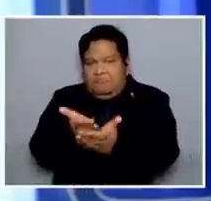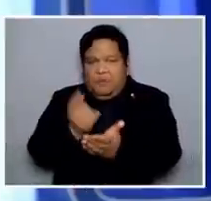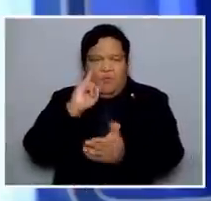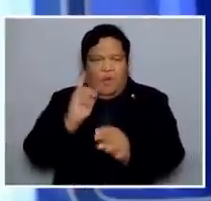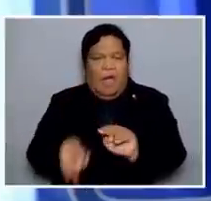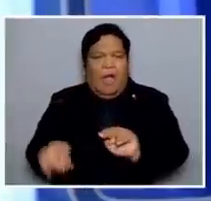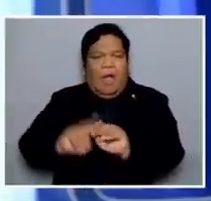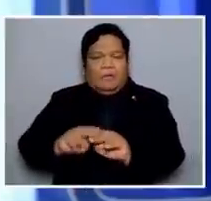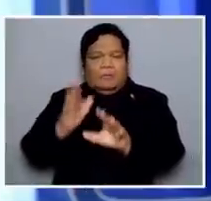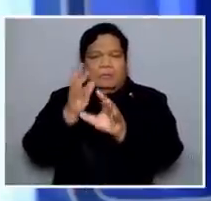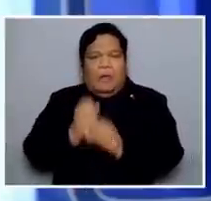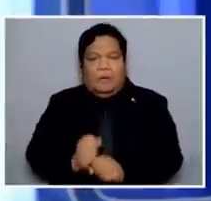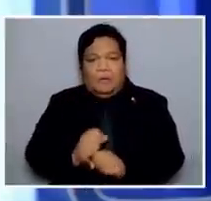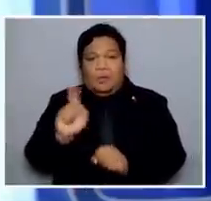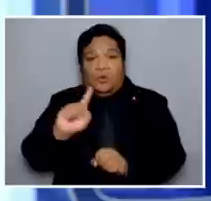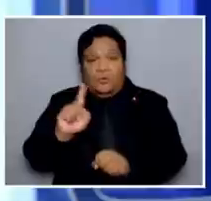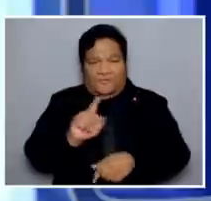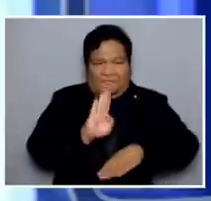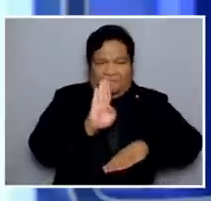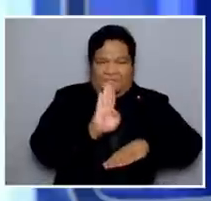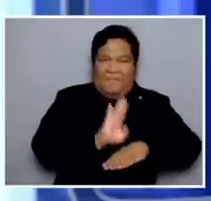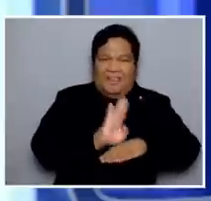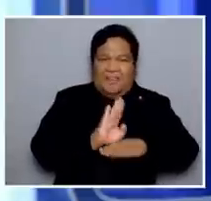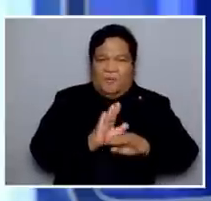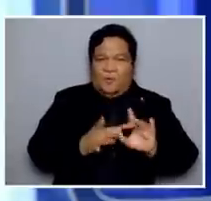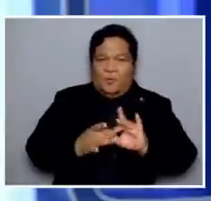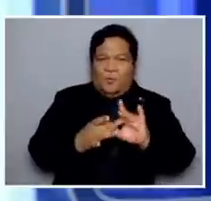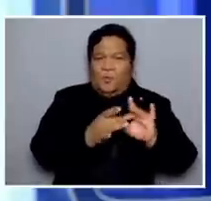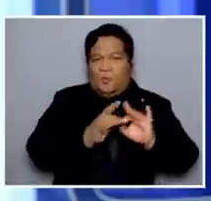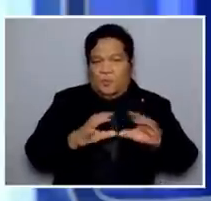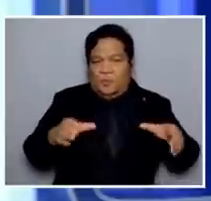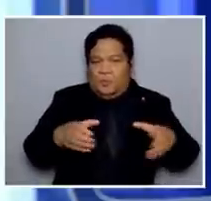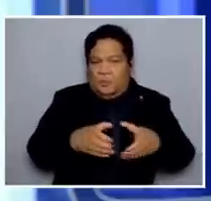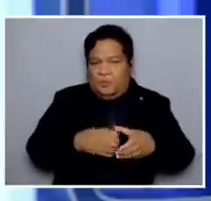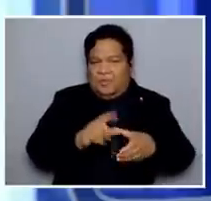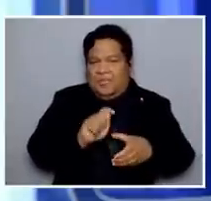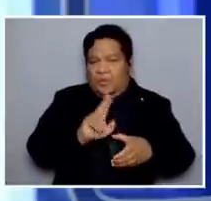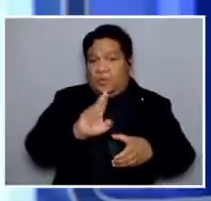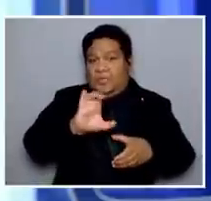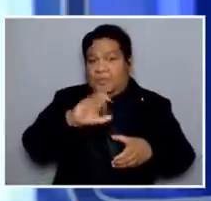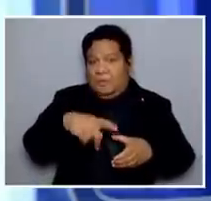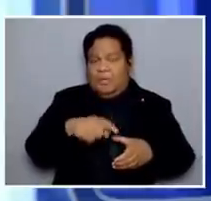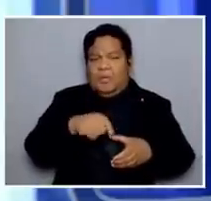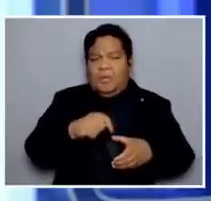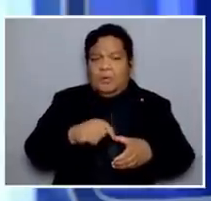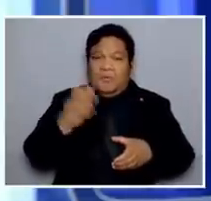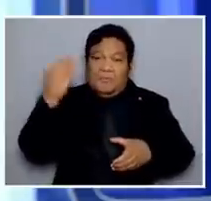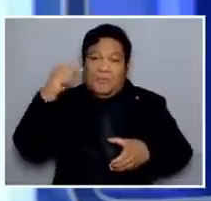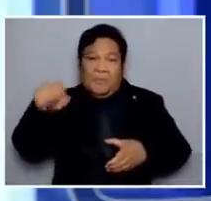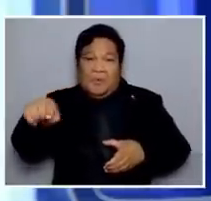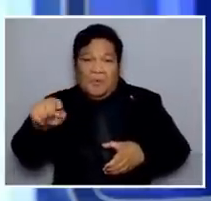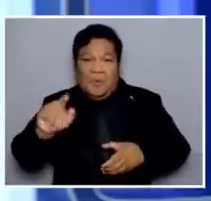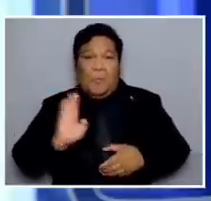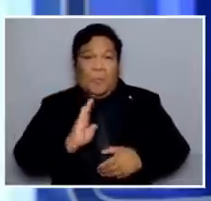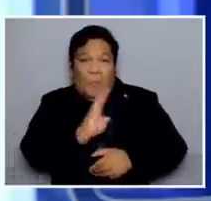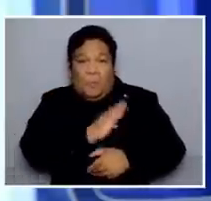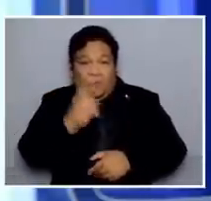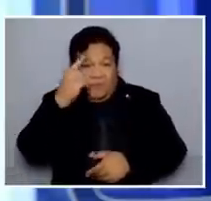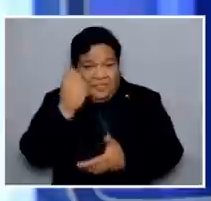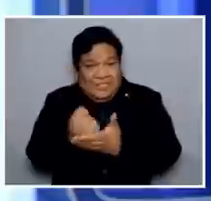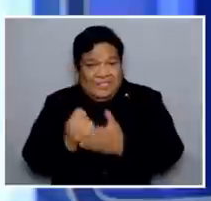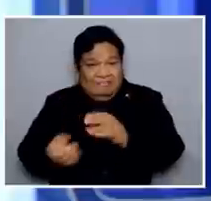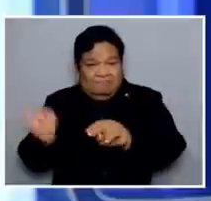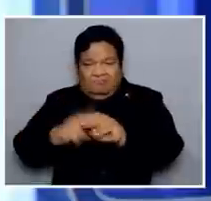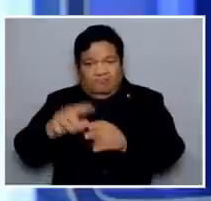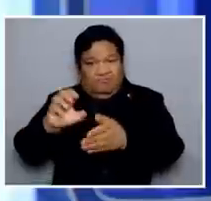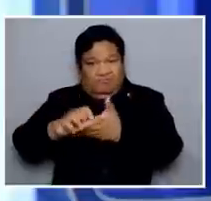Trade Union Congress of the Philippines matapos ibasura ng NCR Wage Board ang unang petisyon. Paalala po ng grupo, below